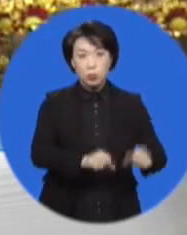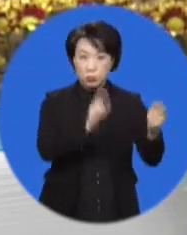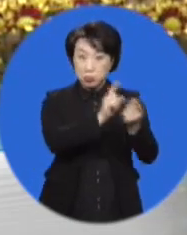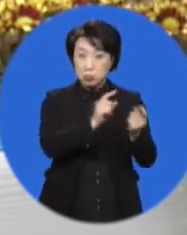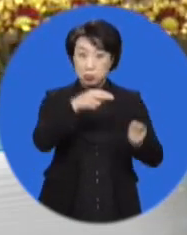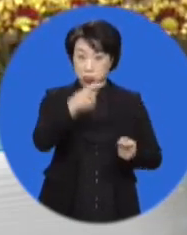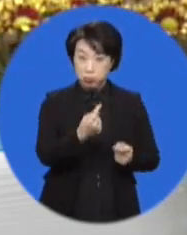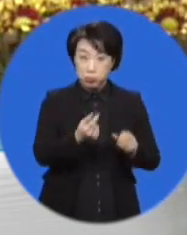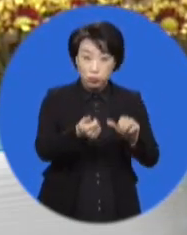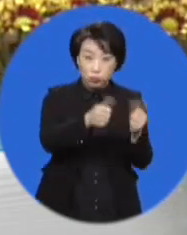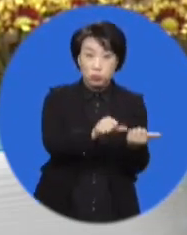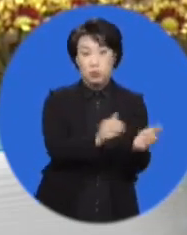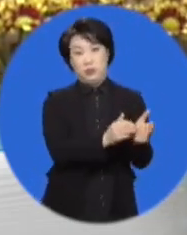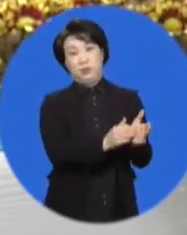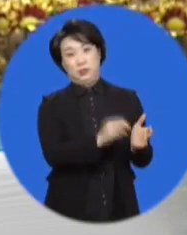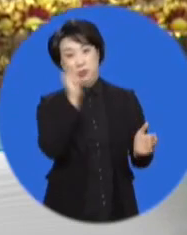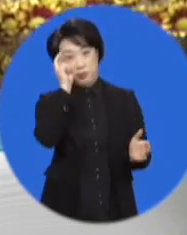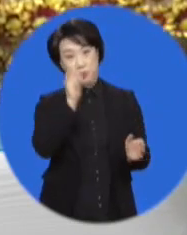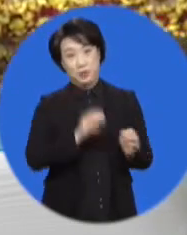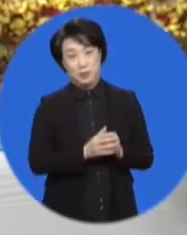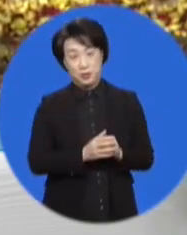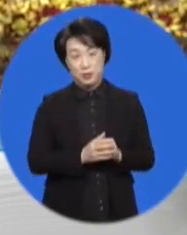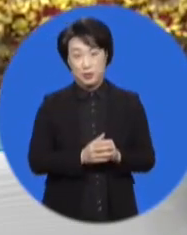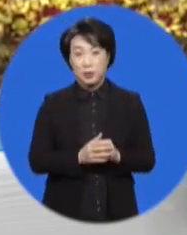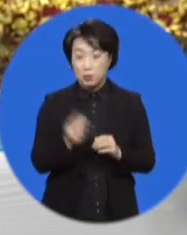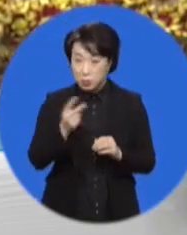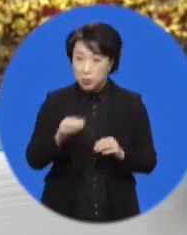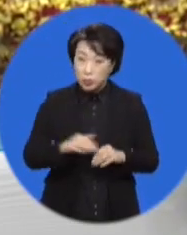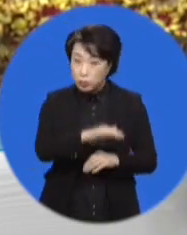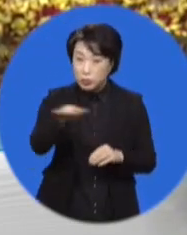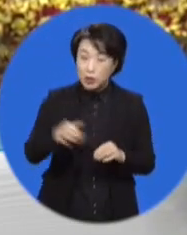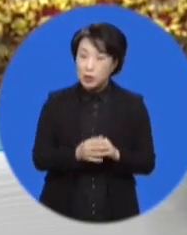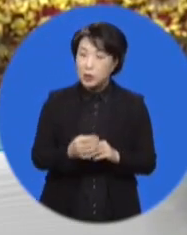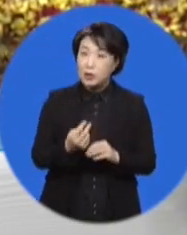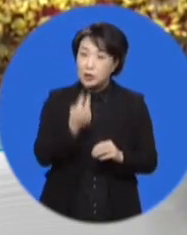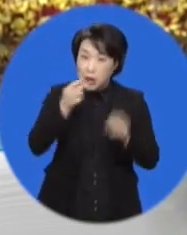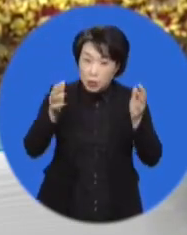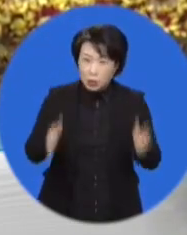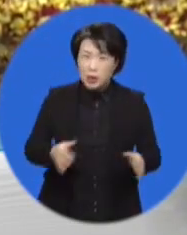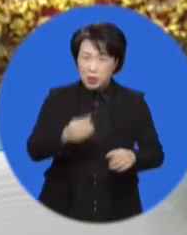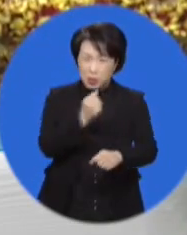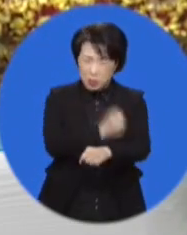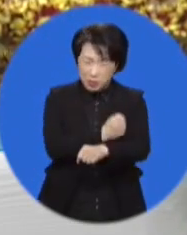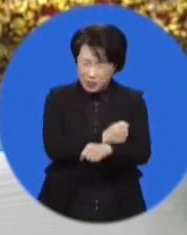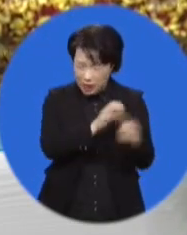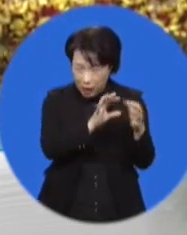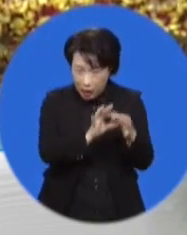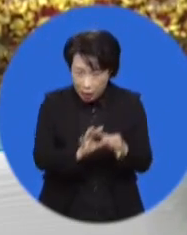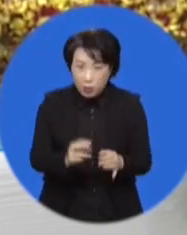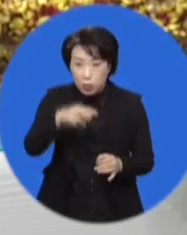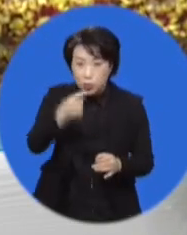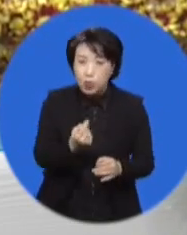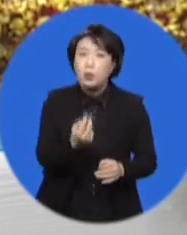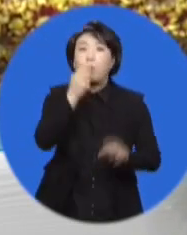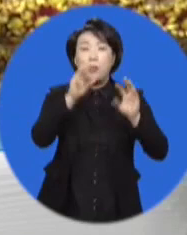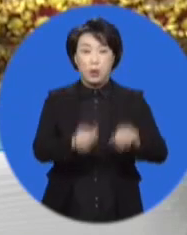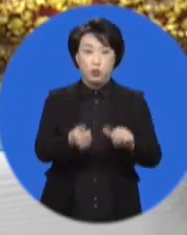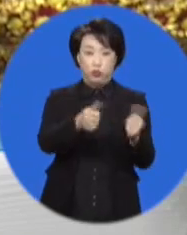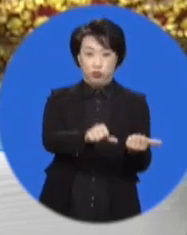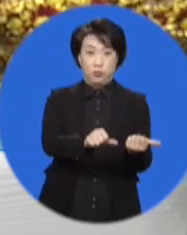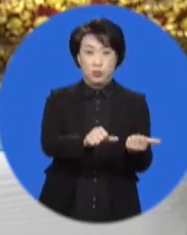받아도 죽음은 끝이요 이 땅에서 어떤 고통이 있어도 목숨이 끝나면